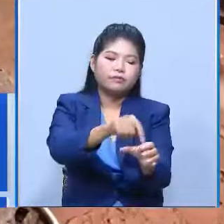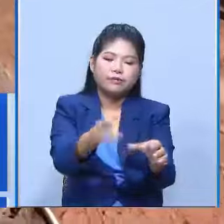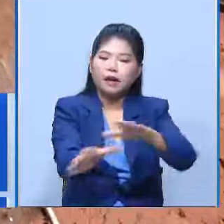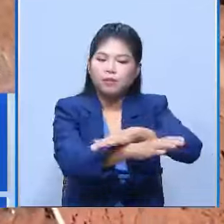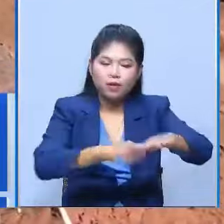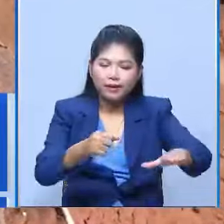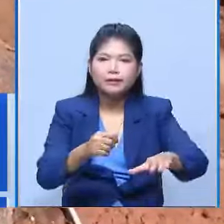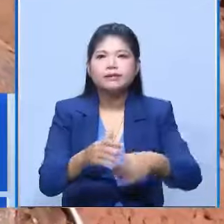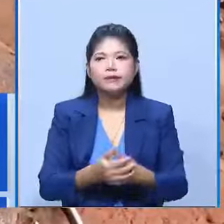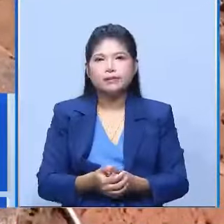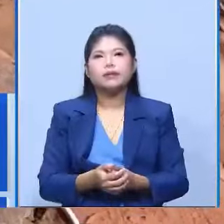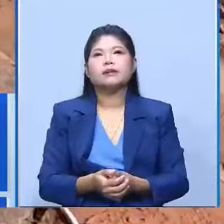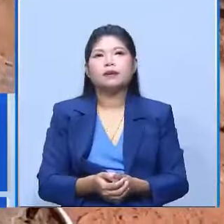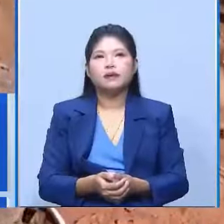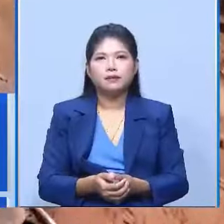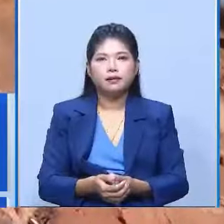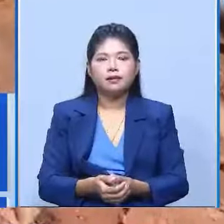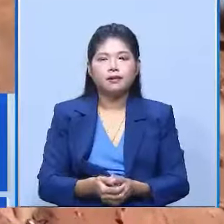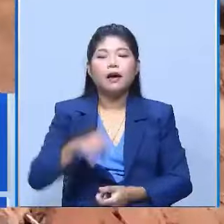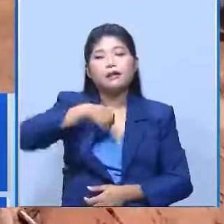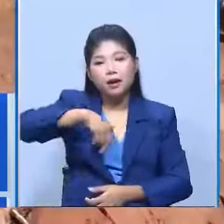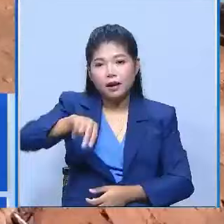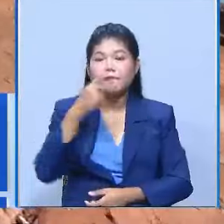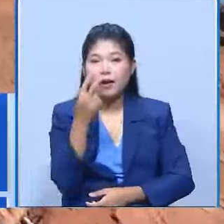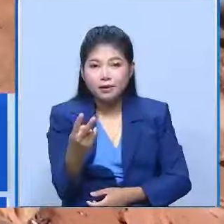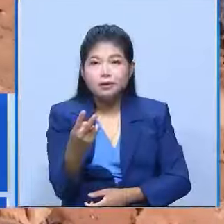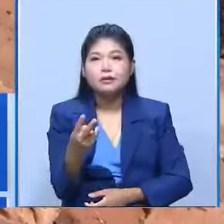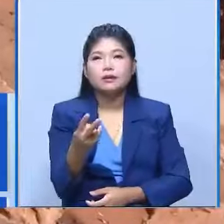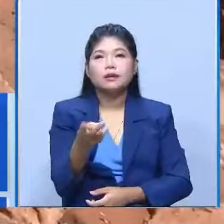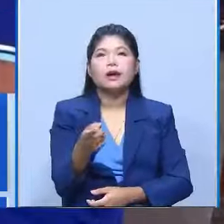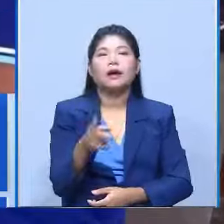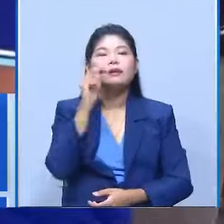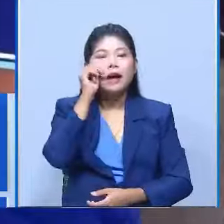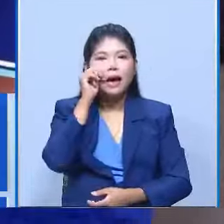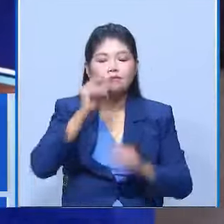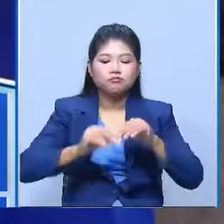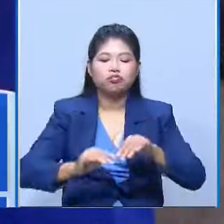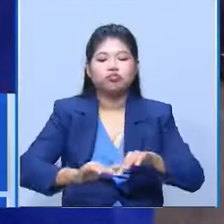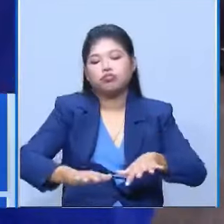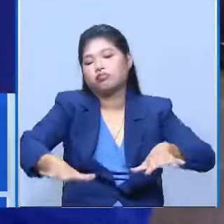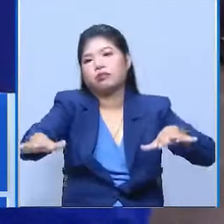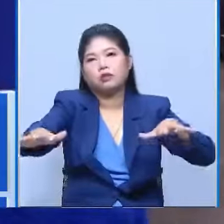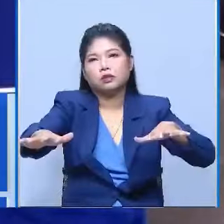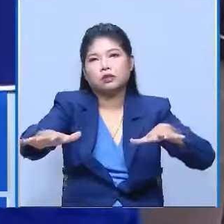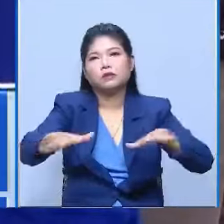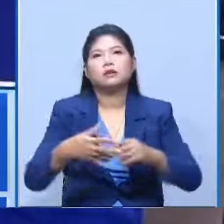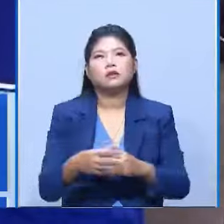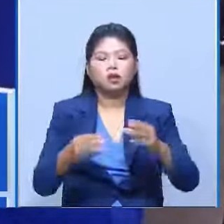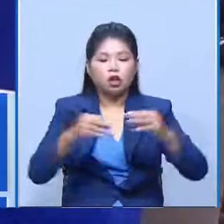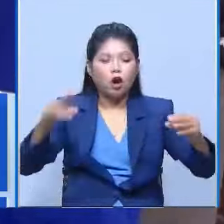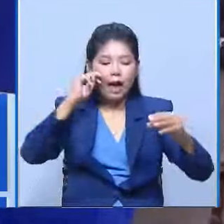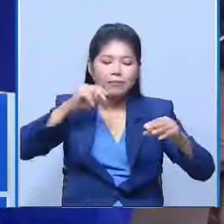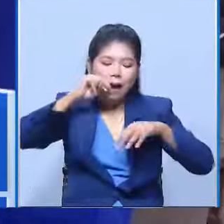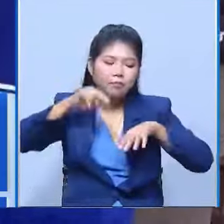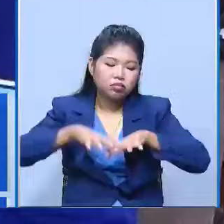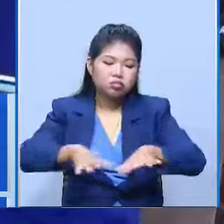ค่าน้ำทั้งหมดเลยอะ ถูกต้องแล้วเดินออกมาปุ๊บอ้าว โอ้ เห็นน้ำนองเต็มพื้นน้ำพุ่งออกมาจากท่อส่วนมิเ